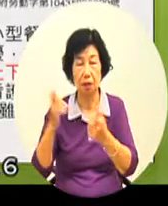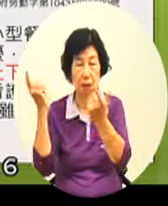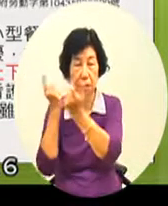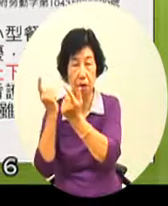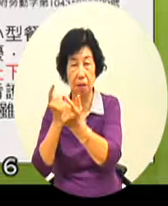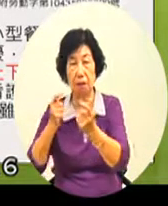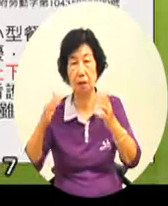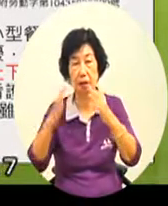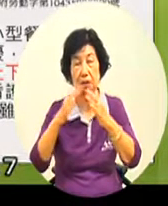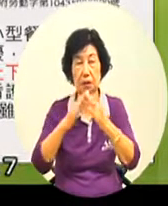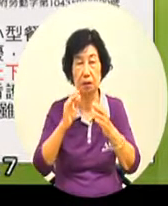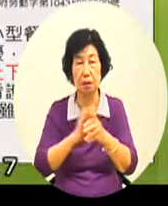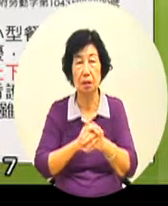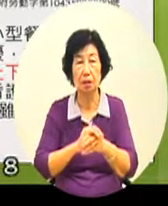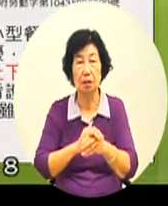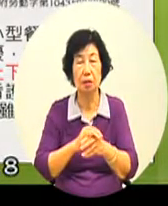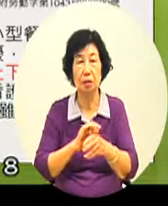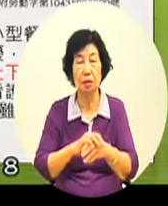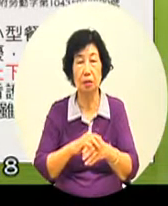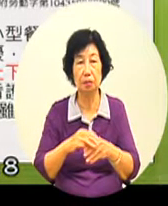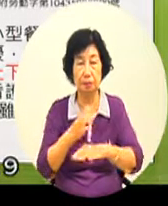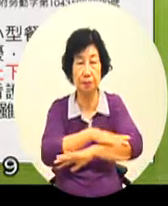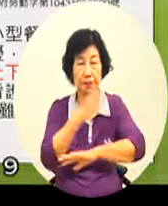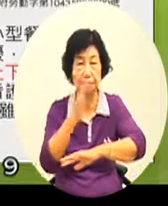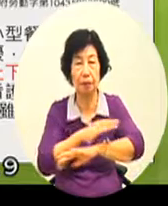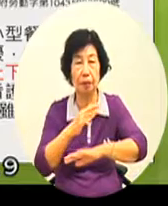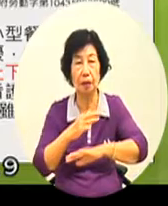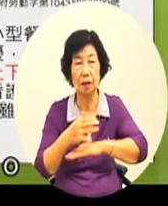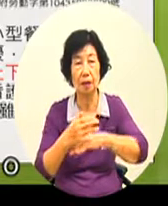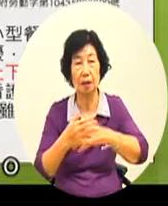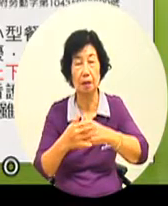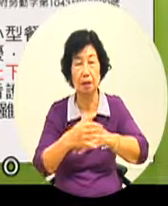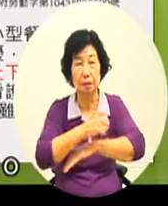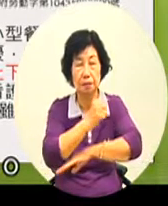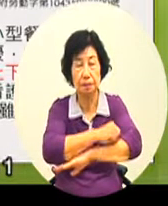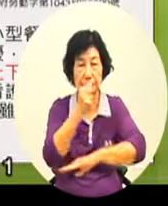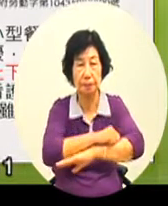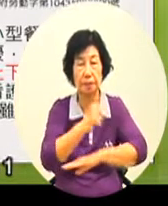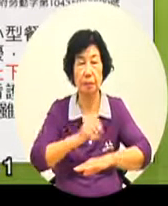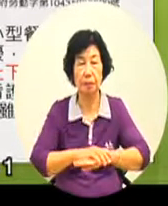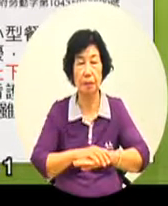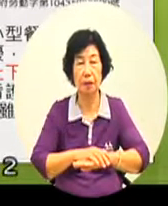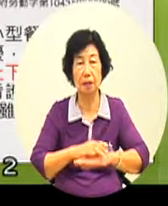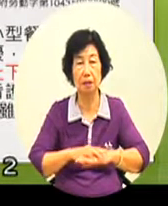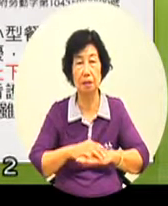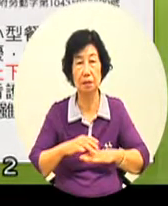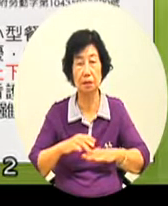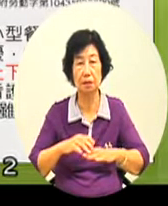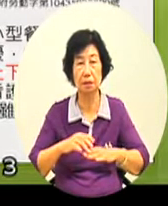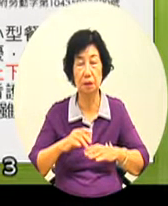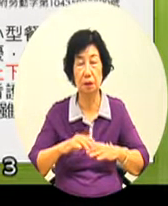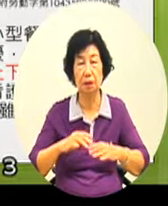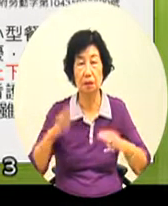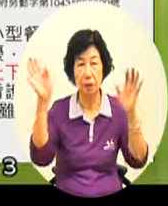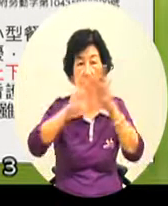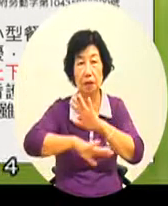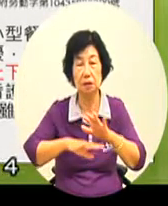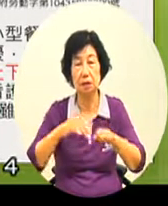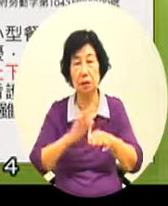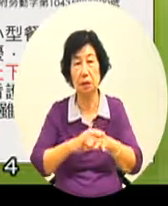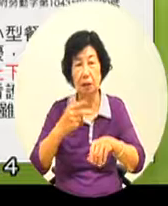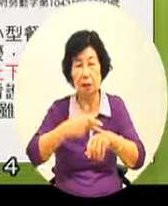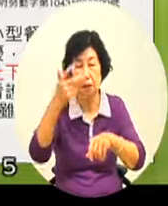出版社哈，那员工他在103年7月连续2天下班打卡，哦，都是晚上7点、8点以